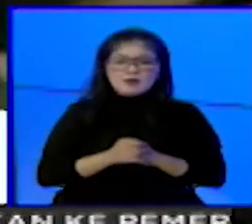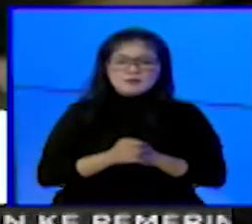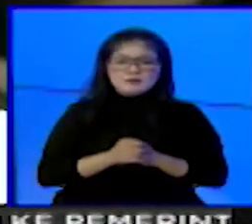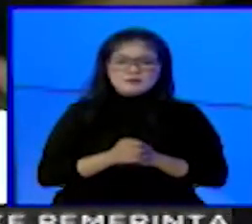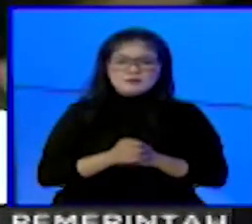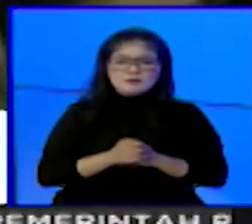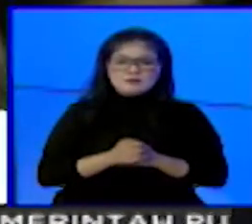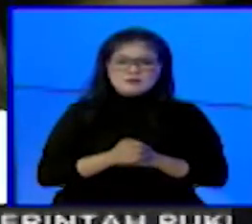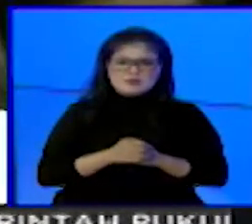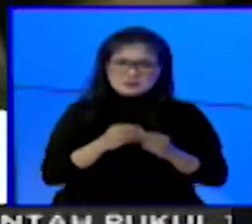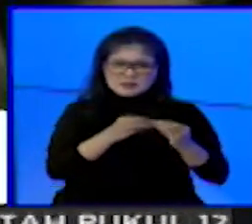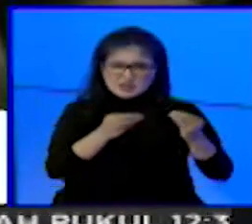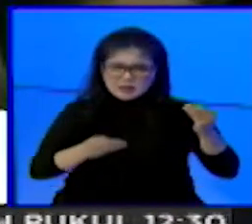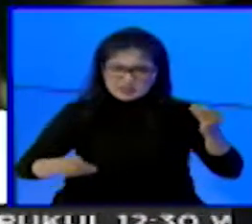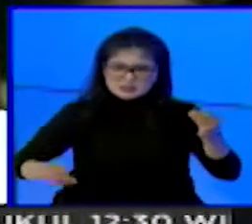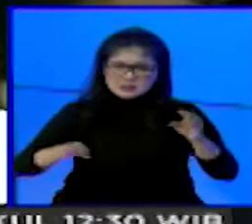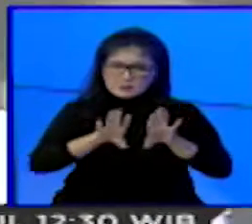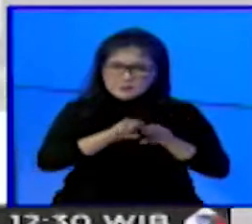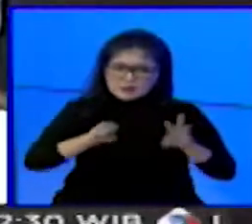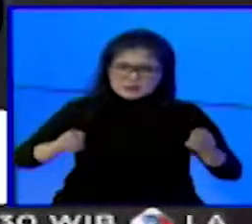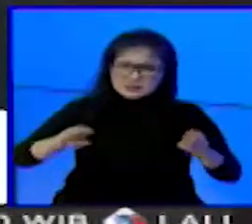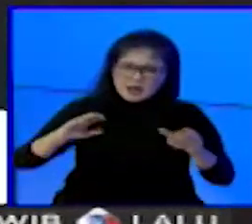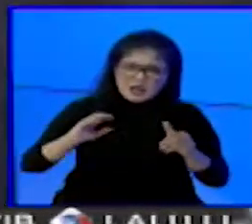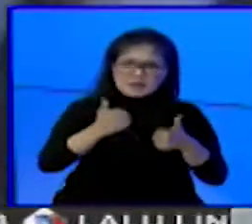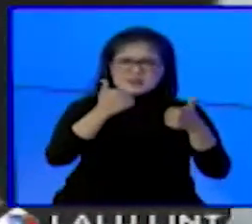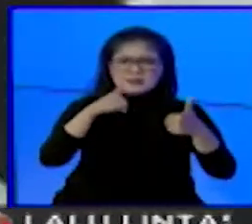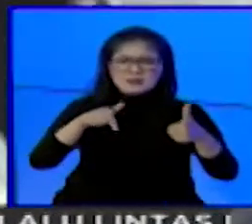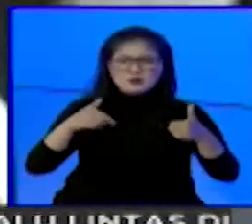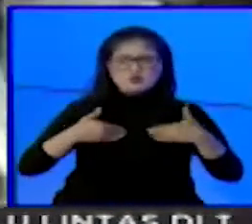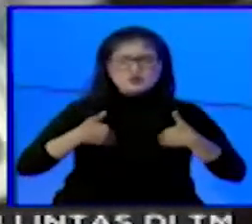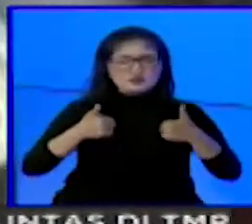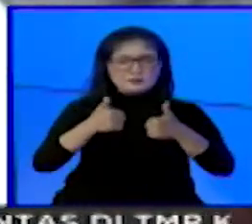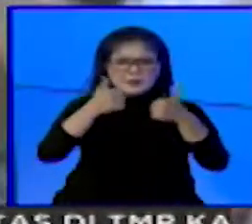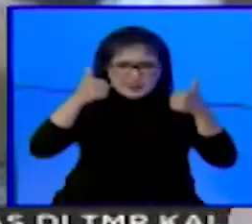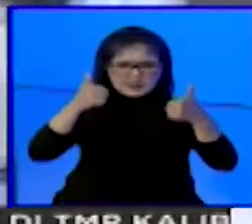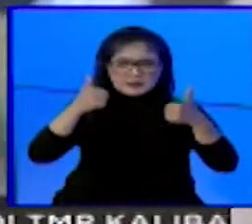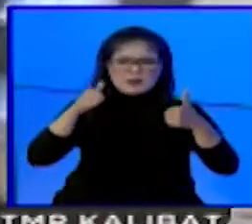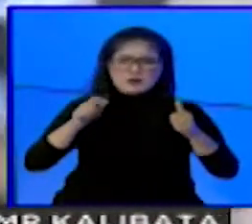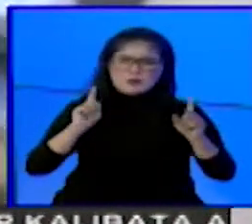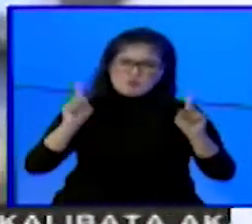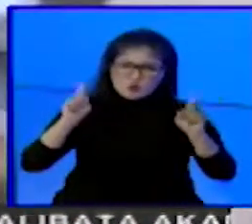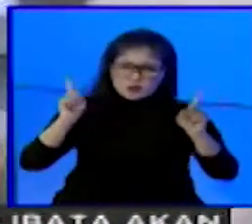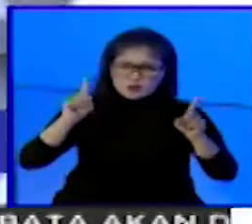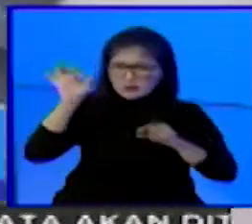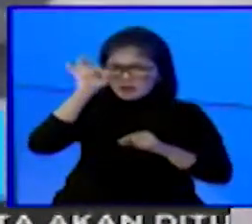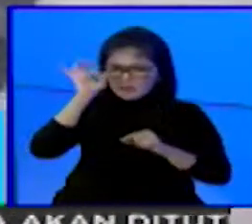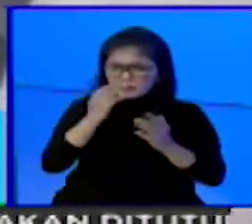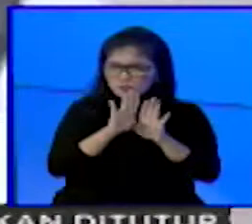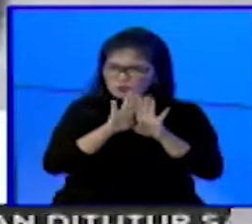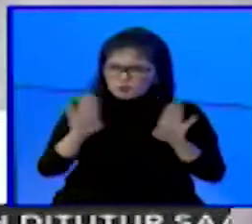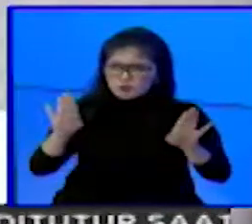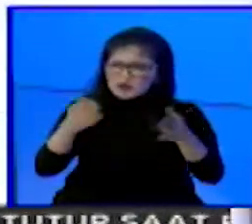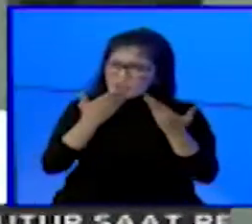biasa dan pencapaian yang luar biasa. Di bidang politik, B.J. Habibie membuka pintu kebebasan